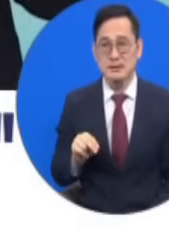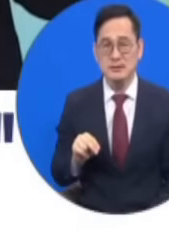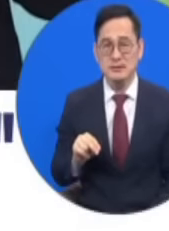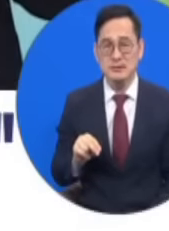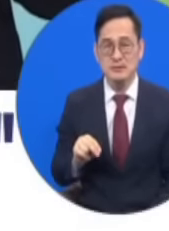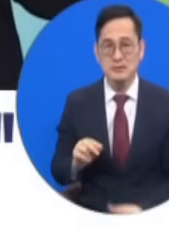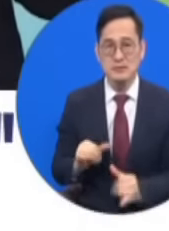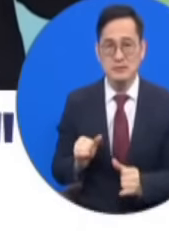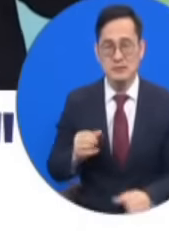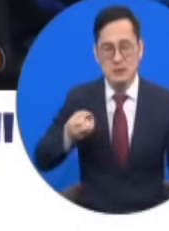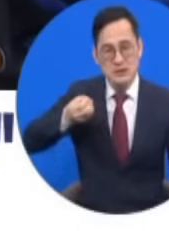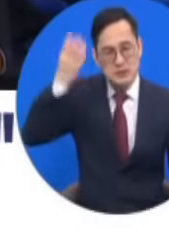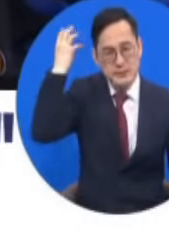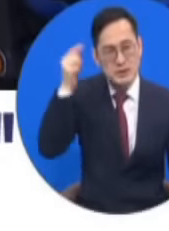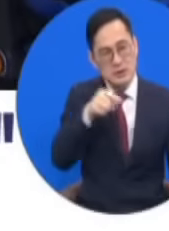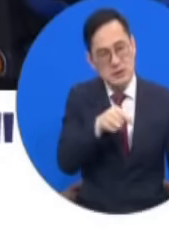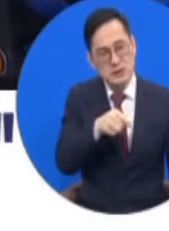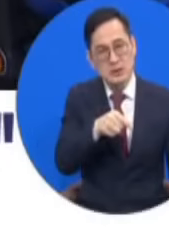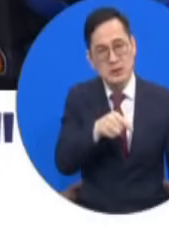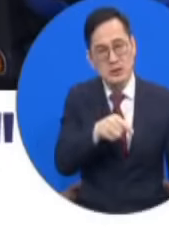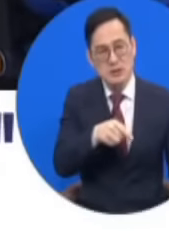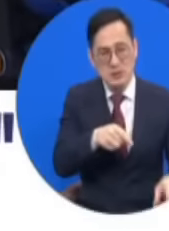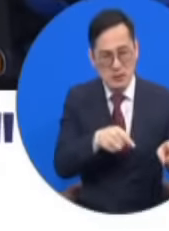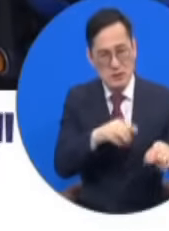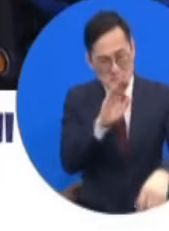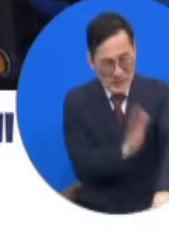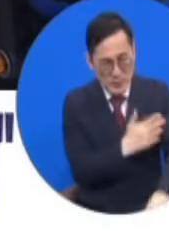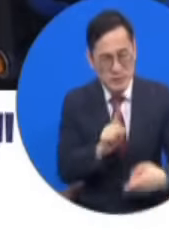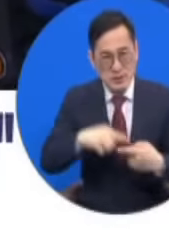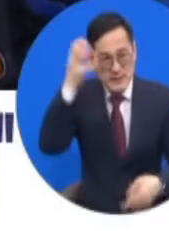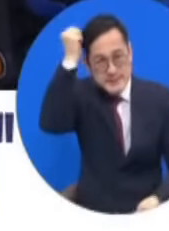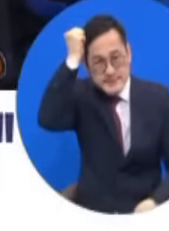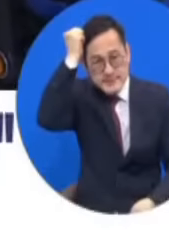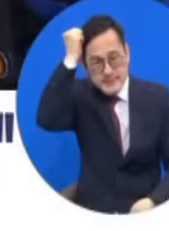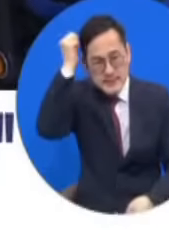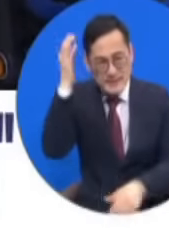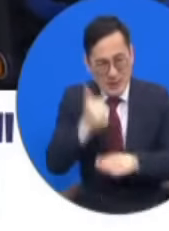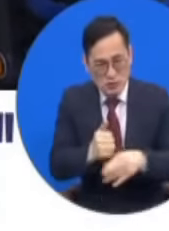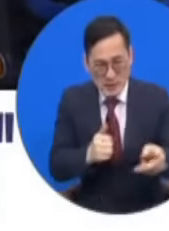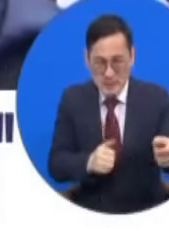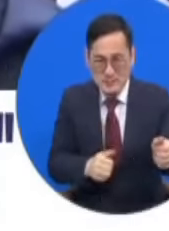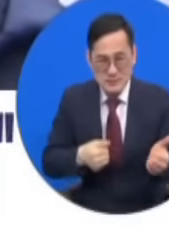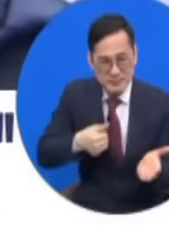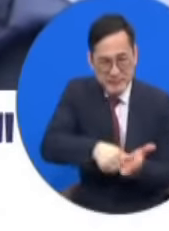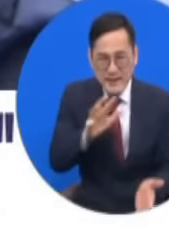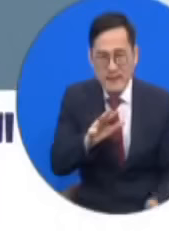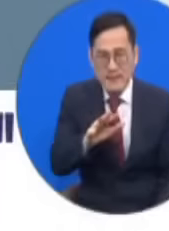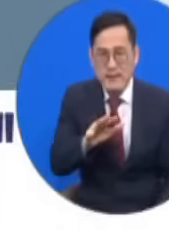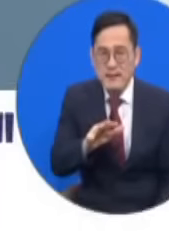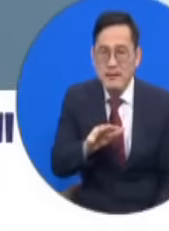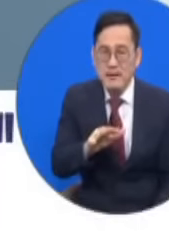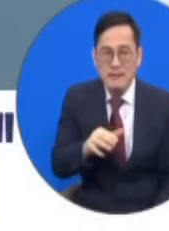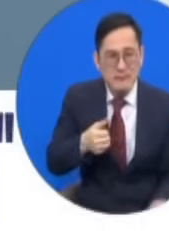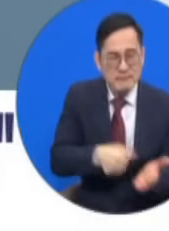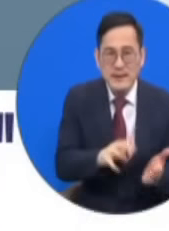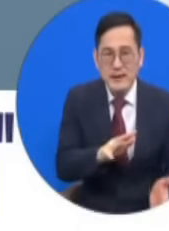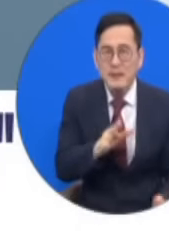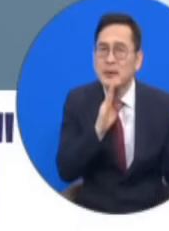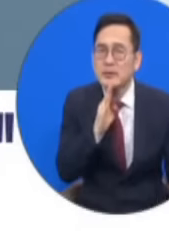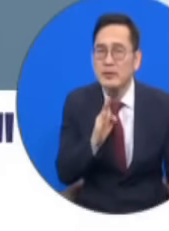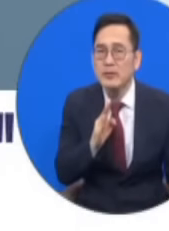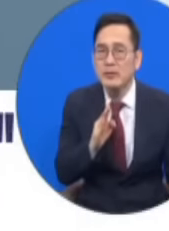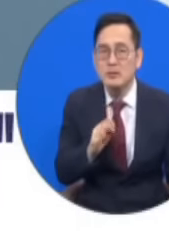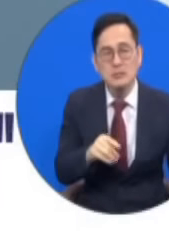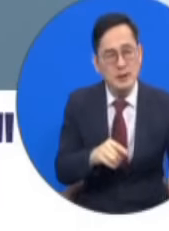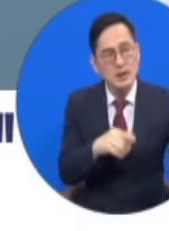바탕 위에서 성장하고 더 힘을 키워간다고 하는 사실을 좀 기억했으면 좋겠어요. 우리가 지난 일들을 너무 쉽게 잊어버리고